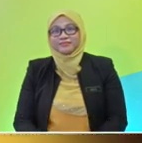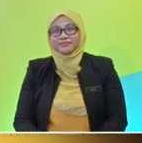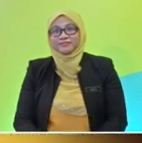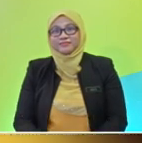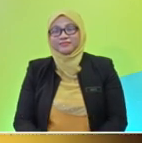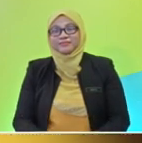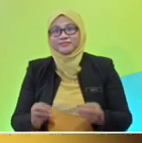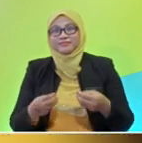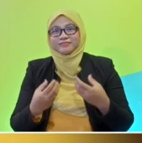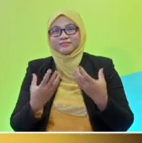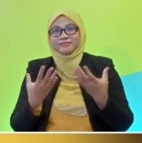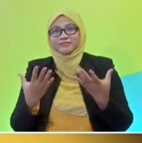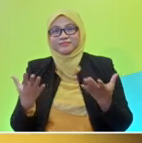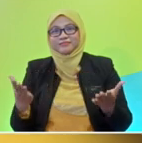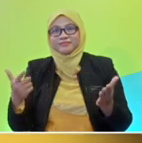Banyakkan lagi